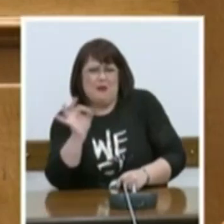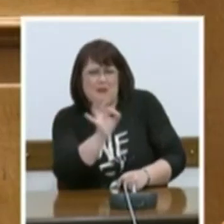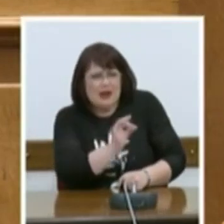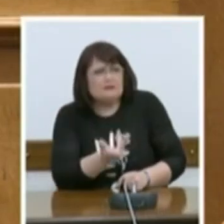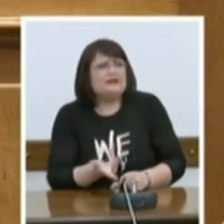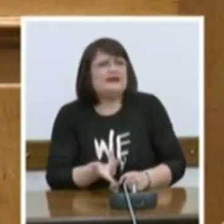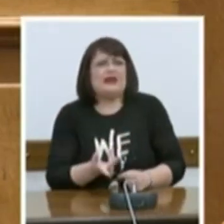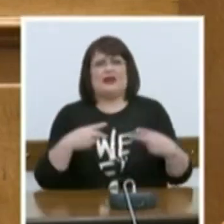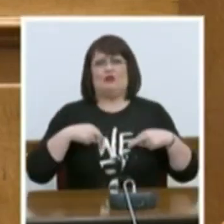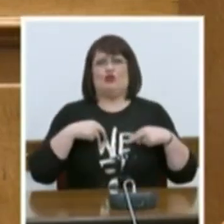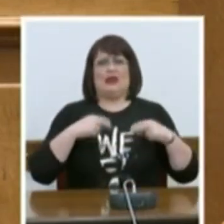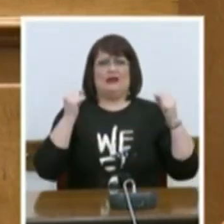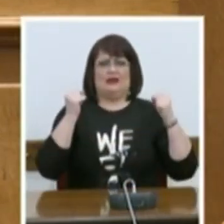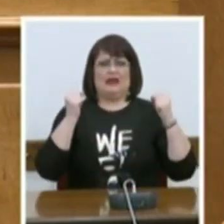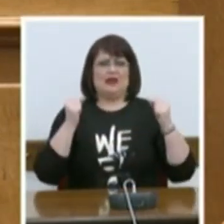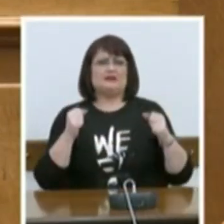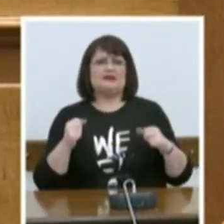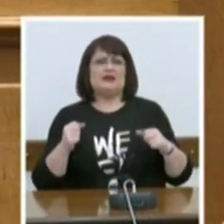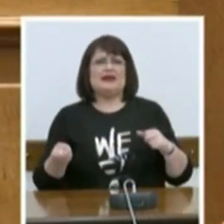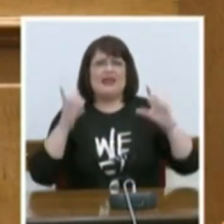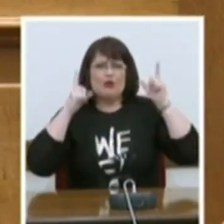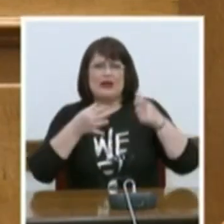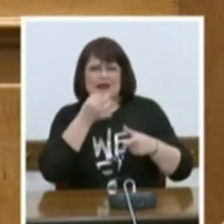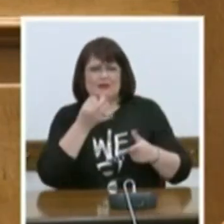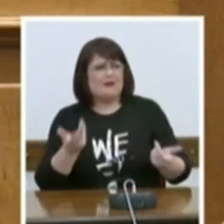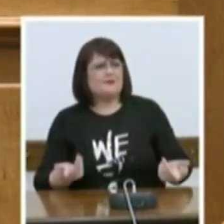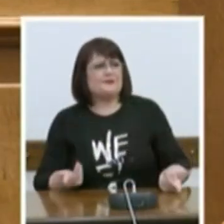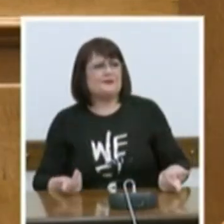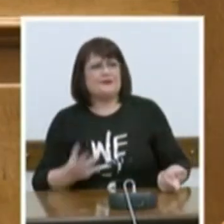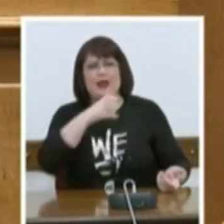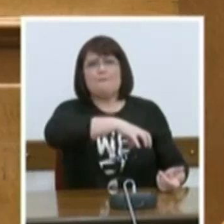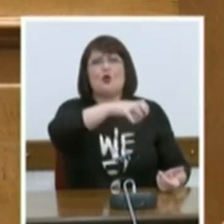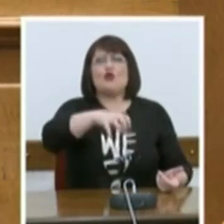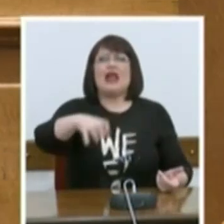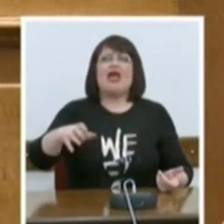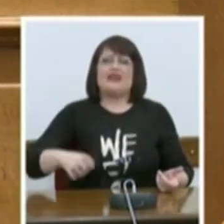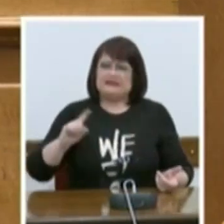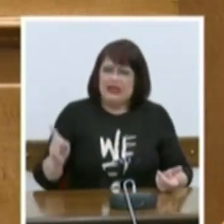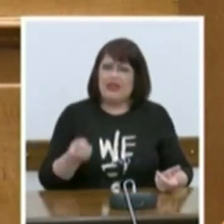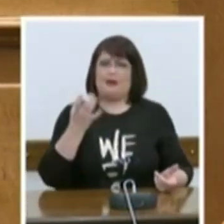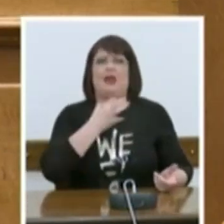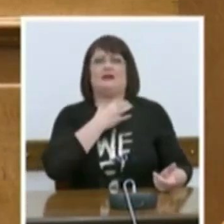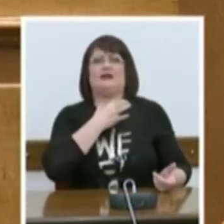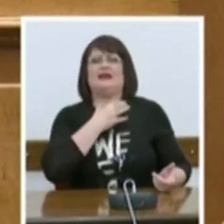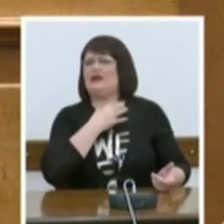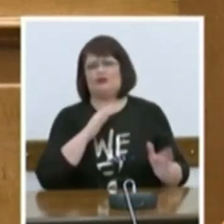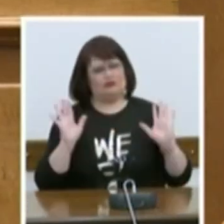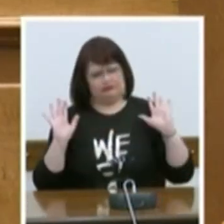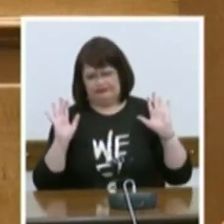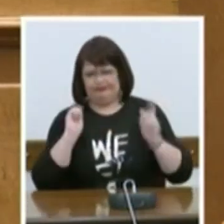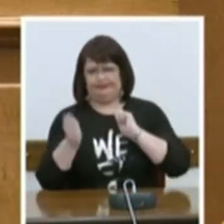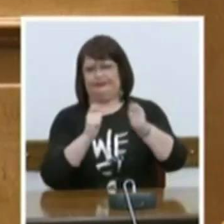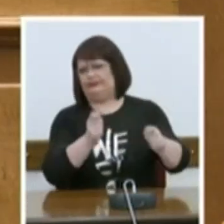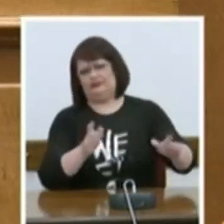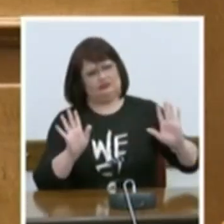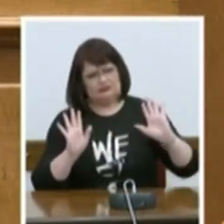της Νέας Δημοκρατίας τότε ότι είναι πεταμένα λεφτά αν γίνουν μονάδες δυτικής θεραπείας. Ο κύριος Πέτσας νομίζω το είπε αυτό. Αυτά είναι τα θυμά του ελληνικός λαός.